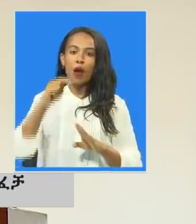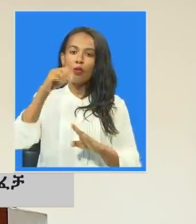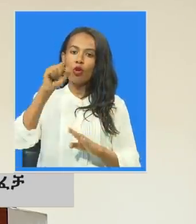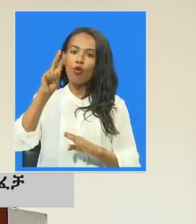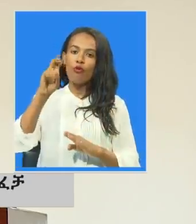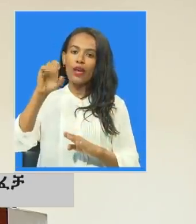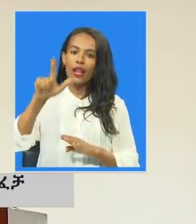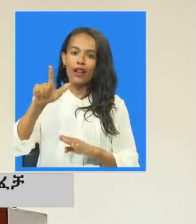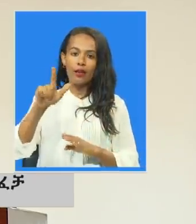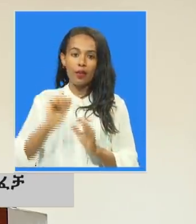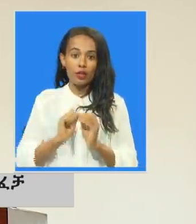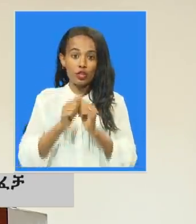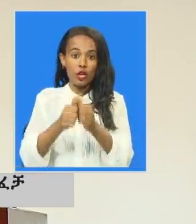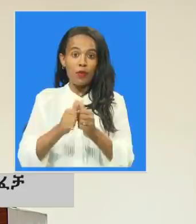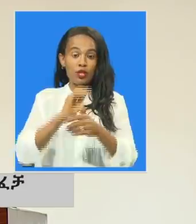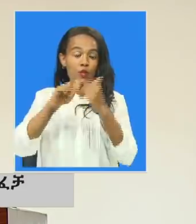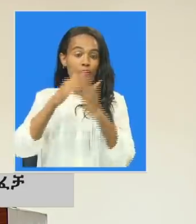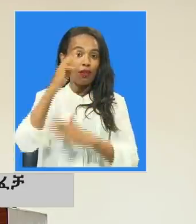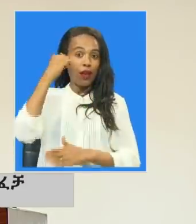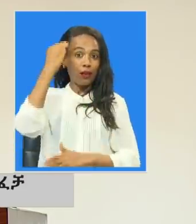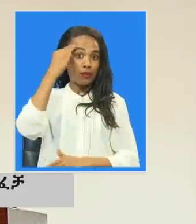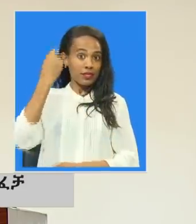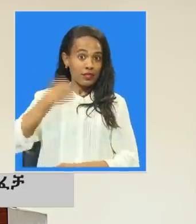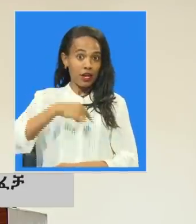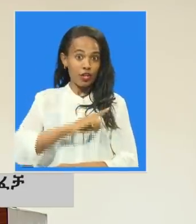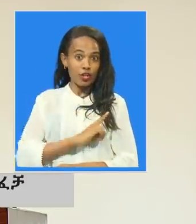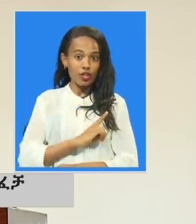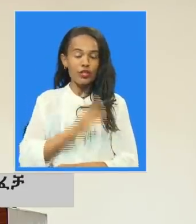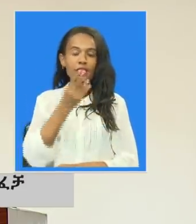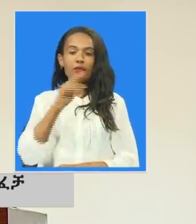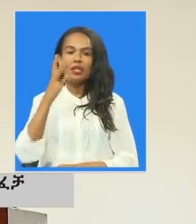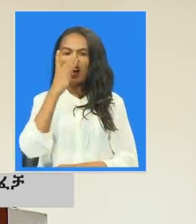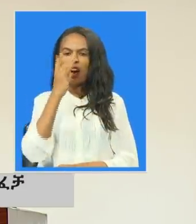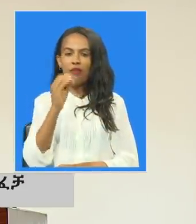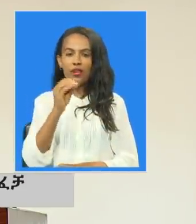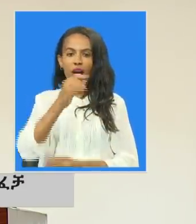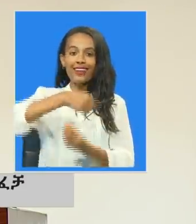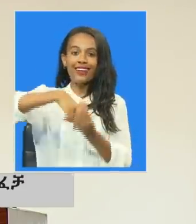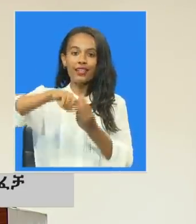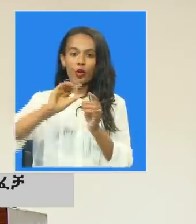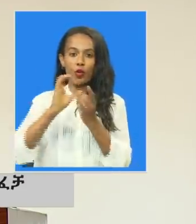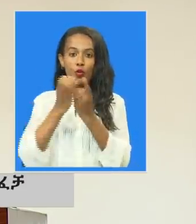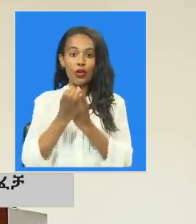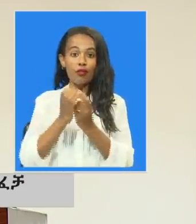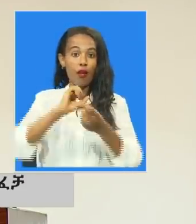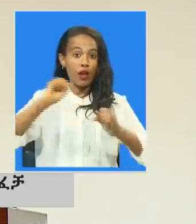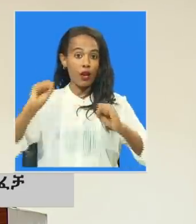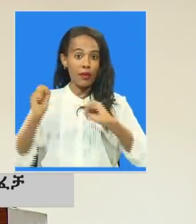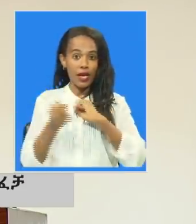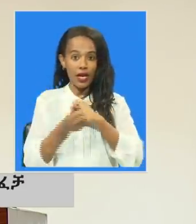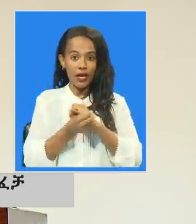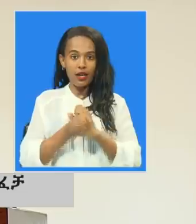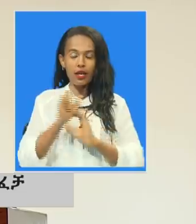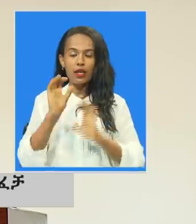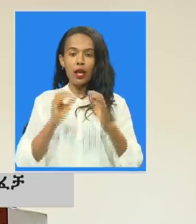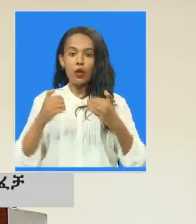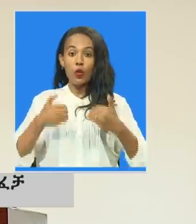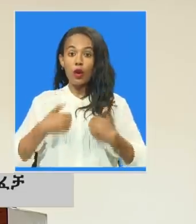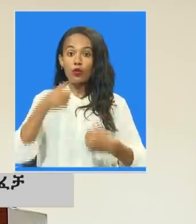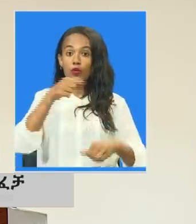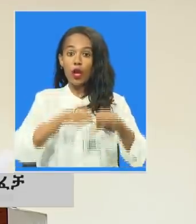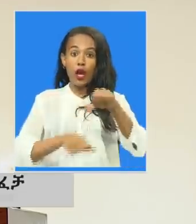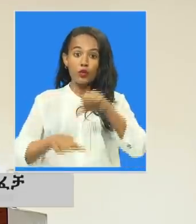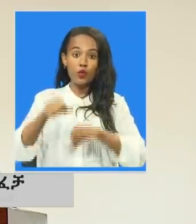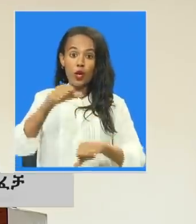መሸለማቸው፣ ጠቅላይ ሚኒስትራችን የምስራቅ አፍሪካን ቀጠናዊ ሁኔታ ለመቀየር እያደረጉት ያለው